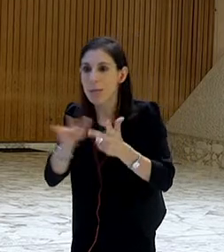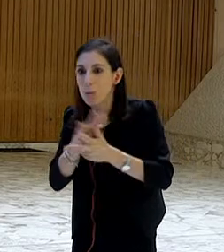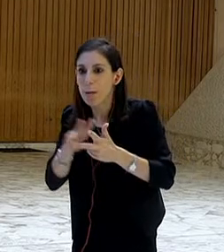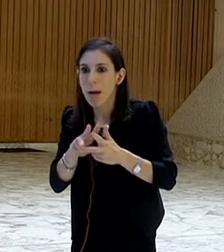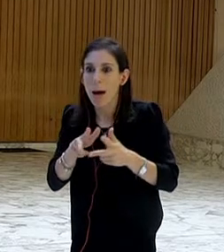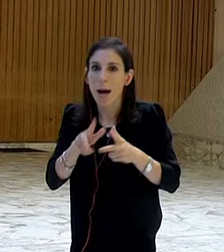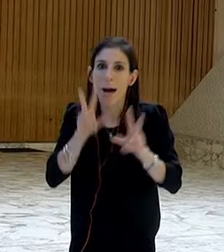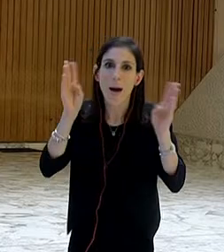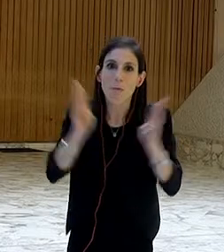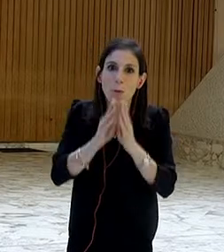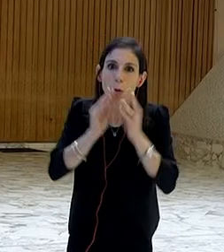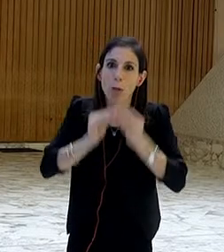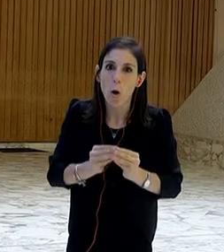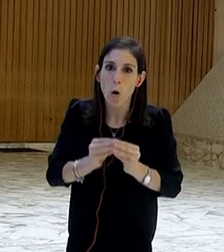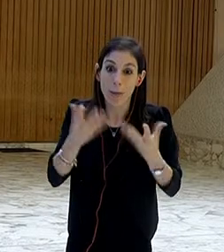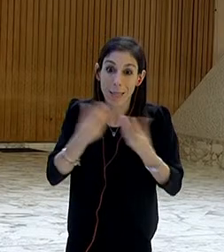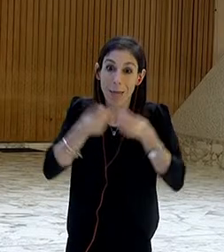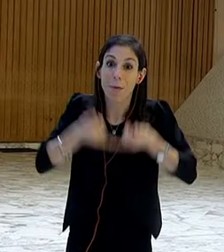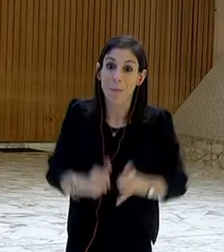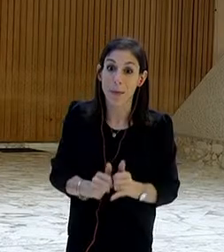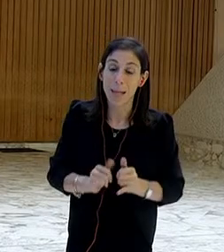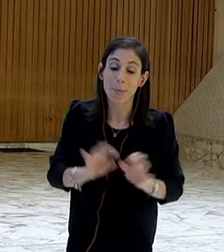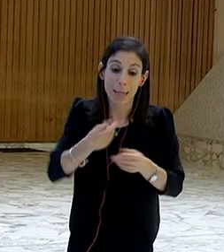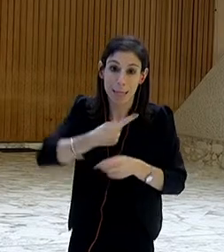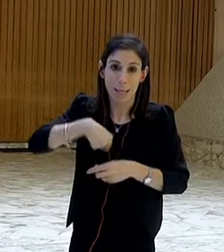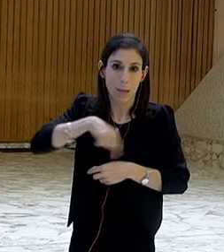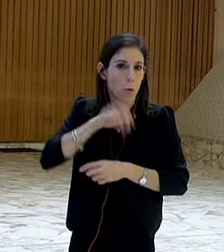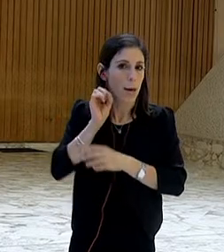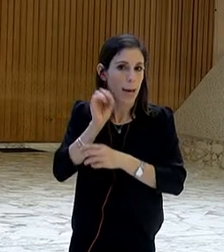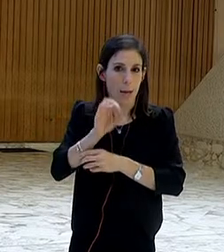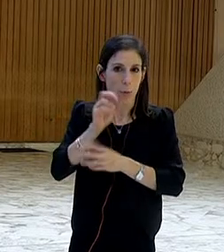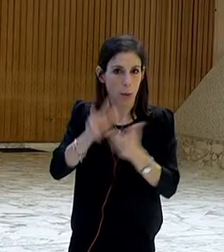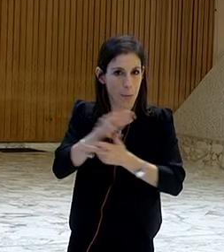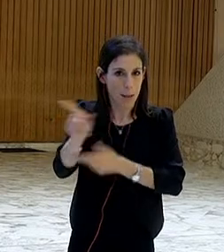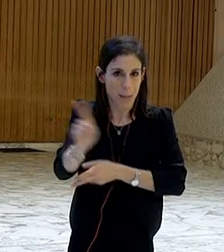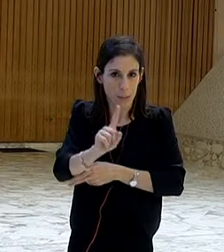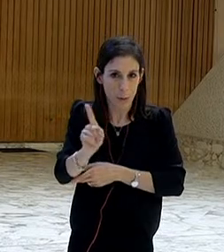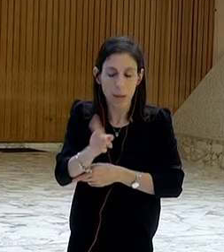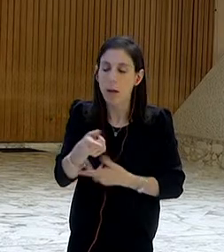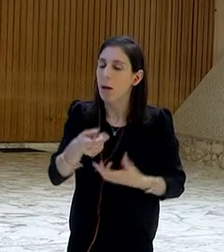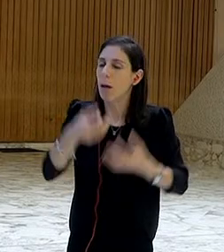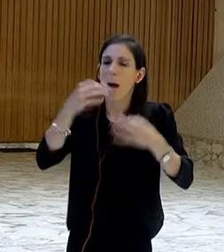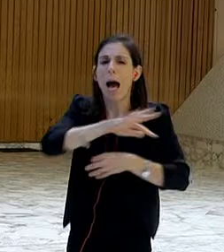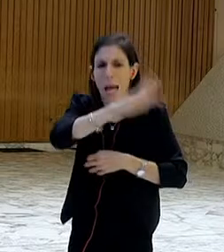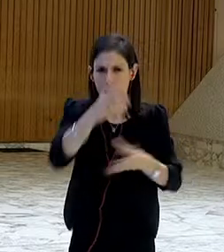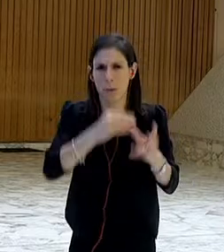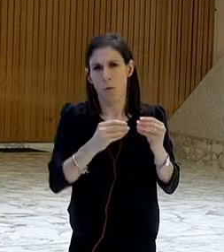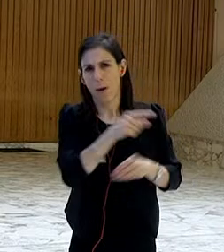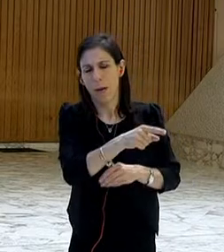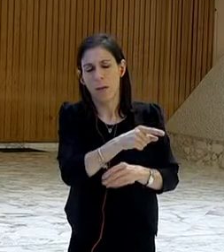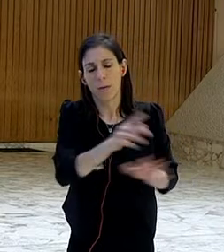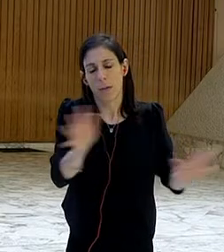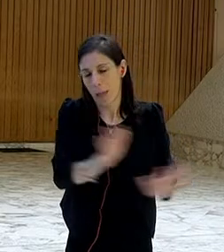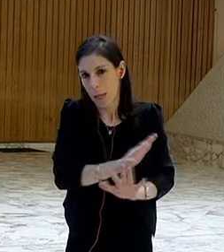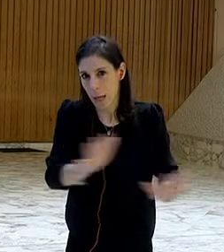nous ne les éduquons pas, quelqu'un d'autre le fera et ça sera néfaste. Comment leur parler